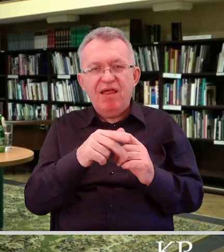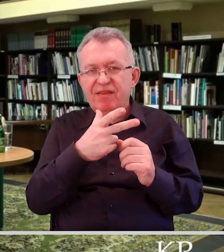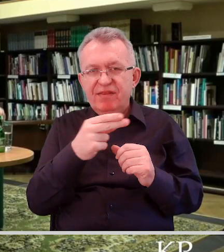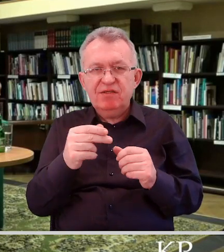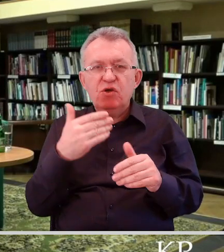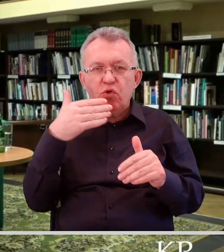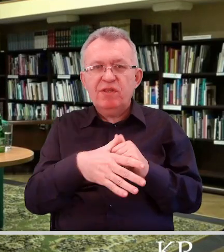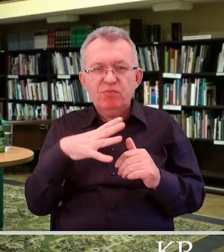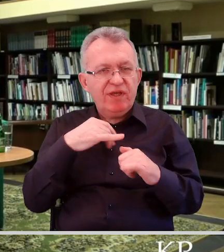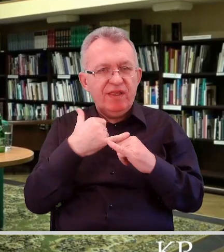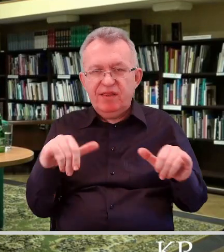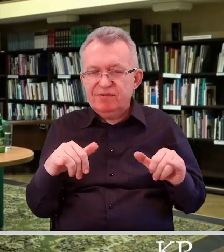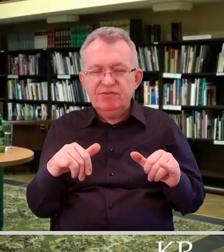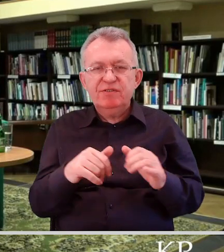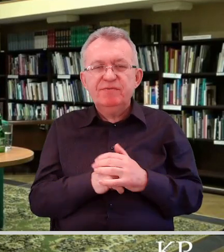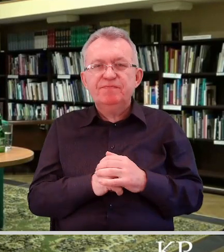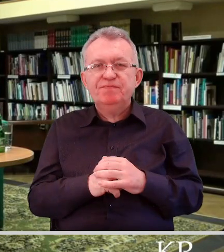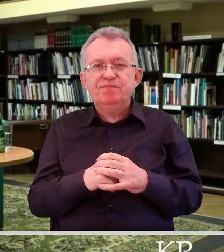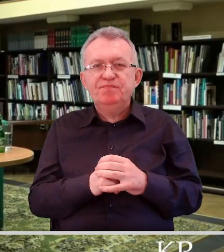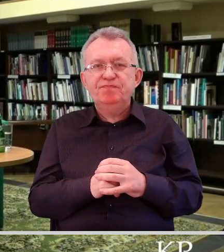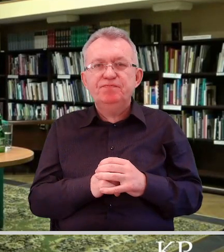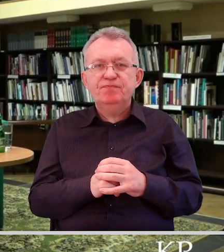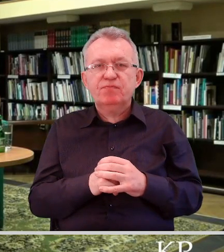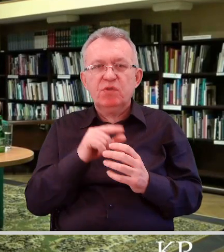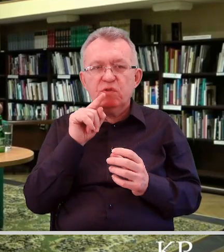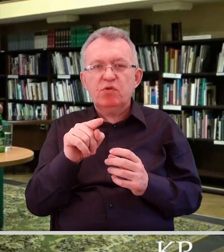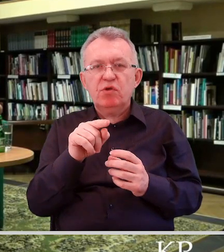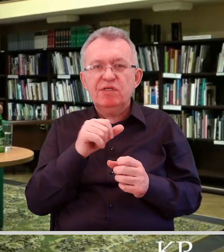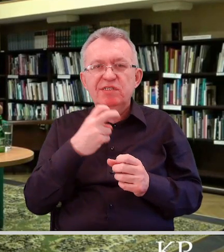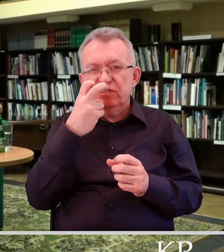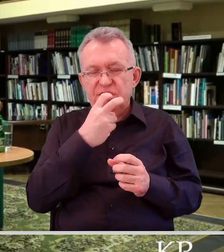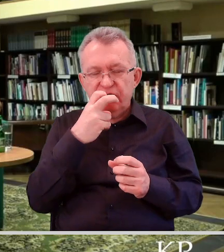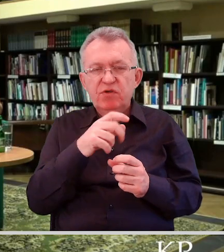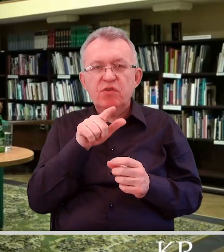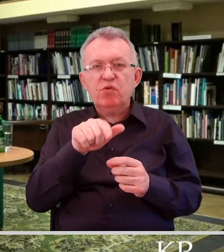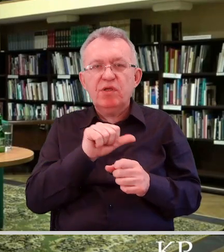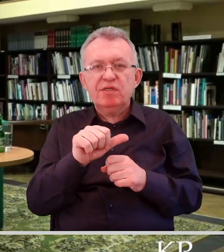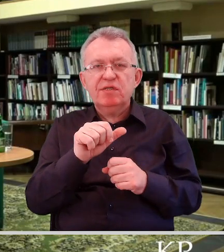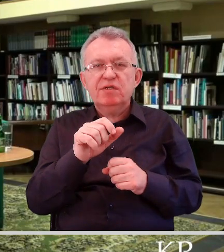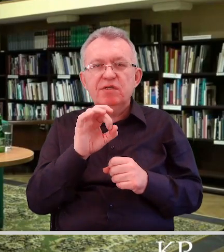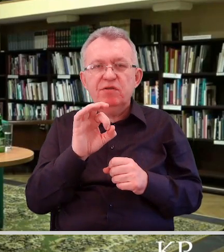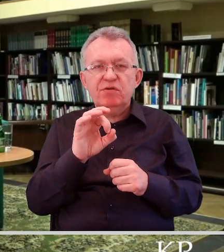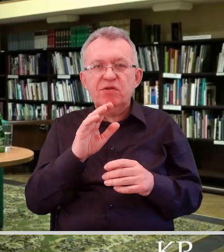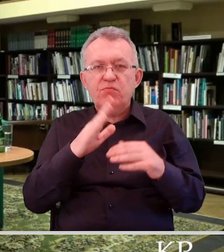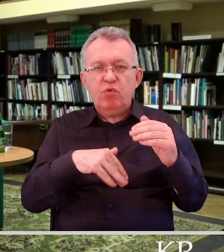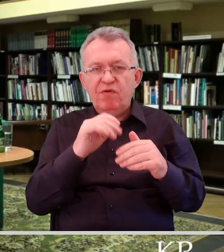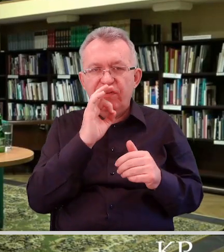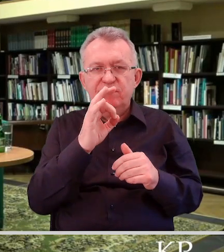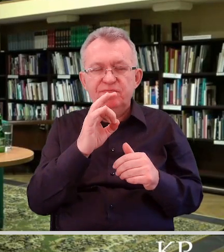ale się skończyła inaczej. I to, co mnie w tym wszystkim zaciekawiło, to jest ta jego taka patriarchalna